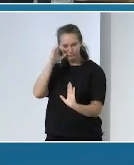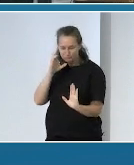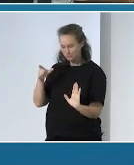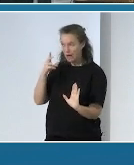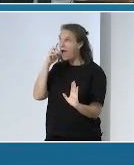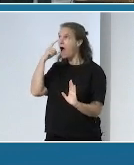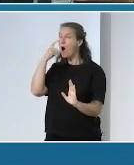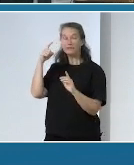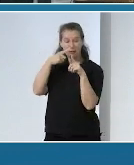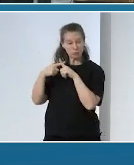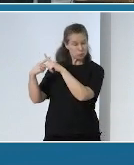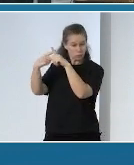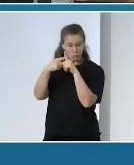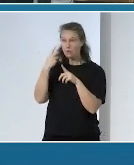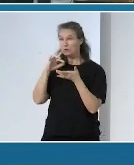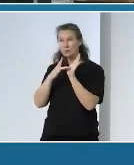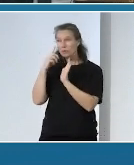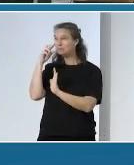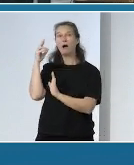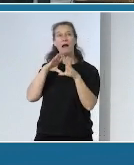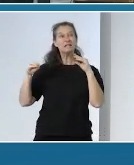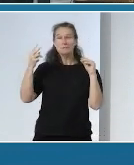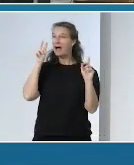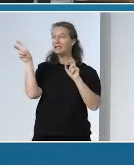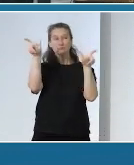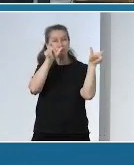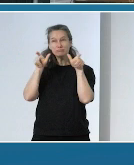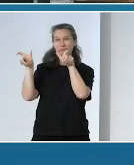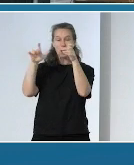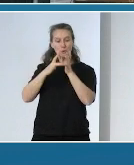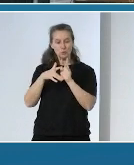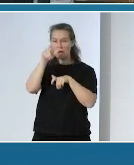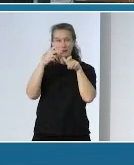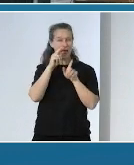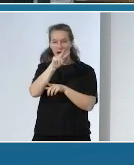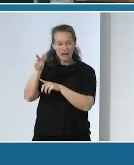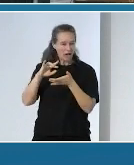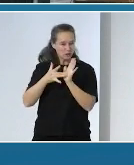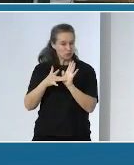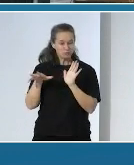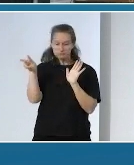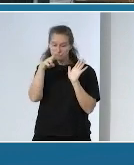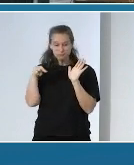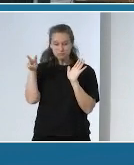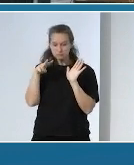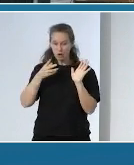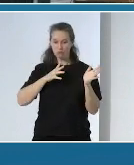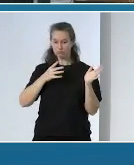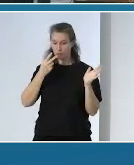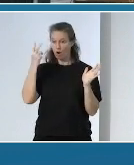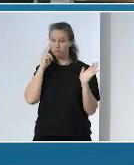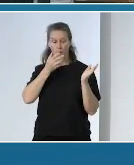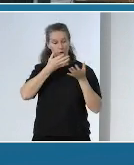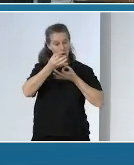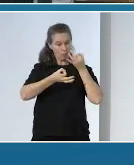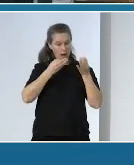Elle observe absolument tout visuellement. L'espace de la salle, les personnes qui parlent. Elle suit les interactions.